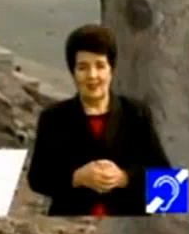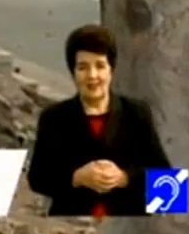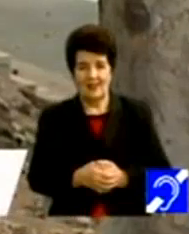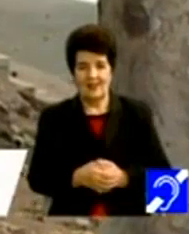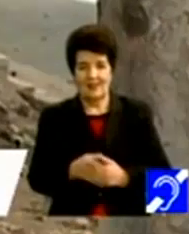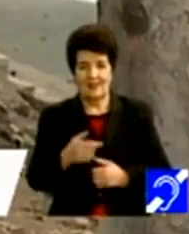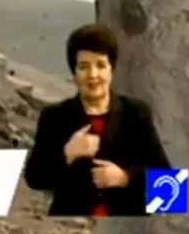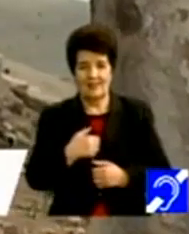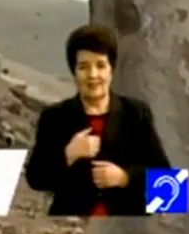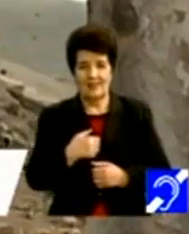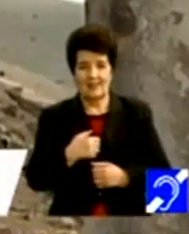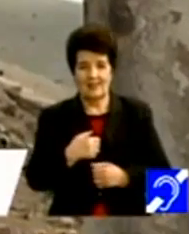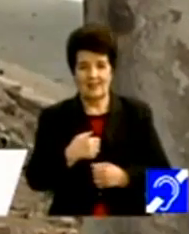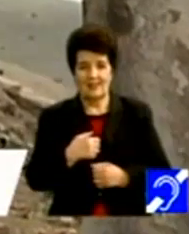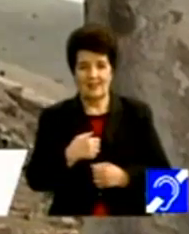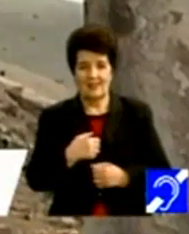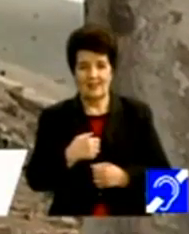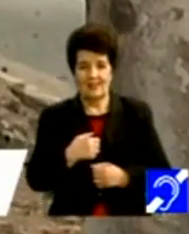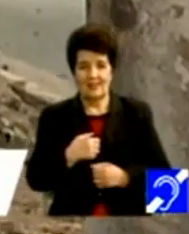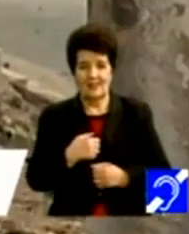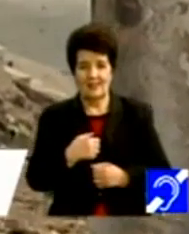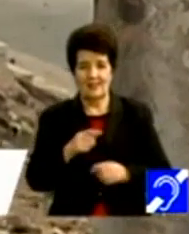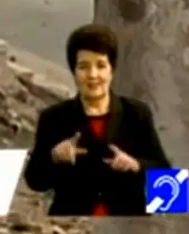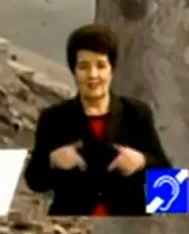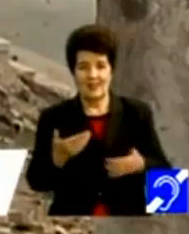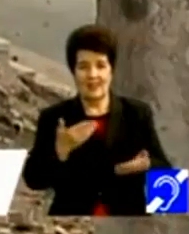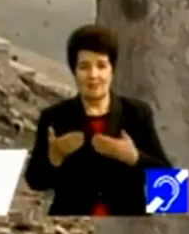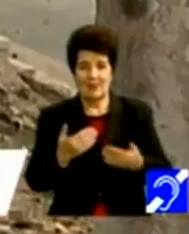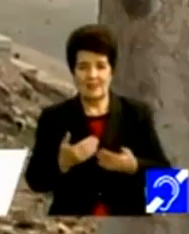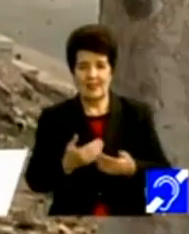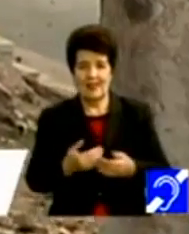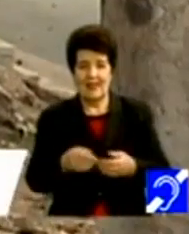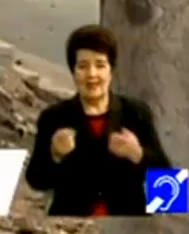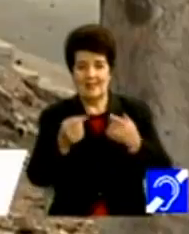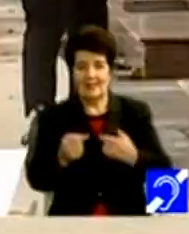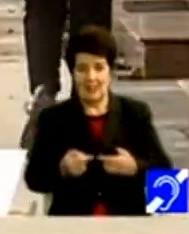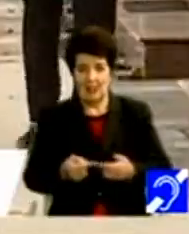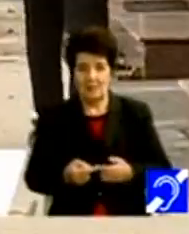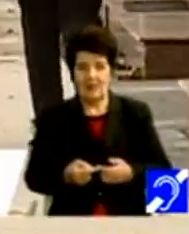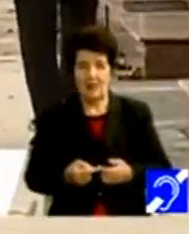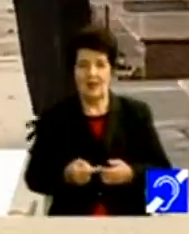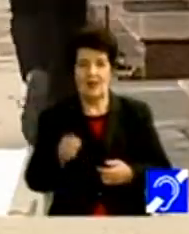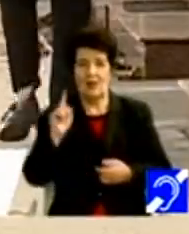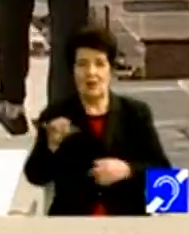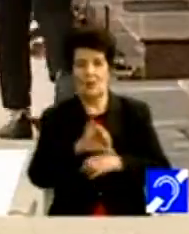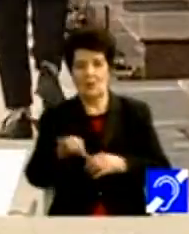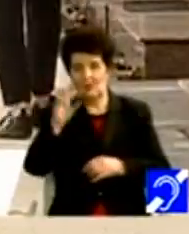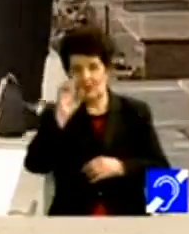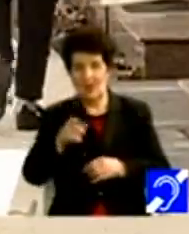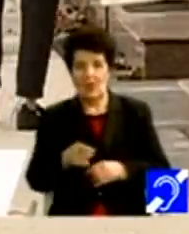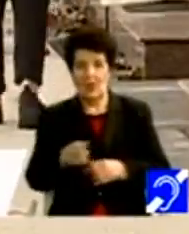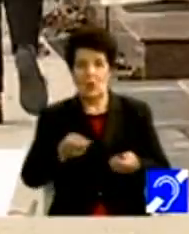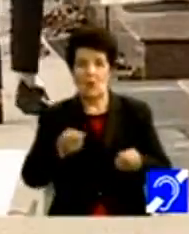Dar lăsând gluma la o parte, să creeze, nu știu, relații stabile cu mai mulți țări din extern. Guvernul,